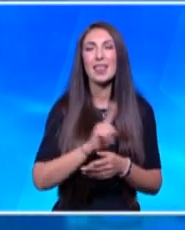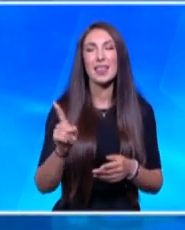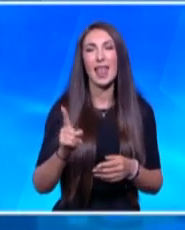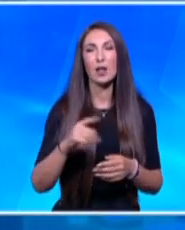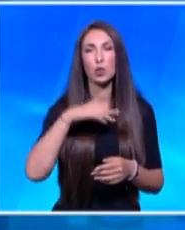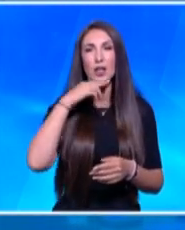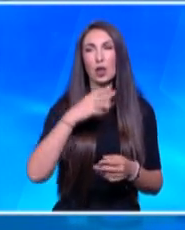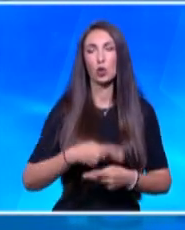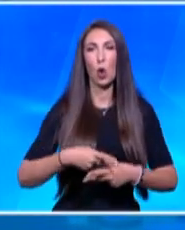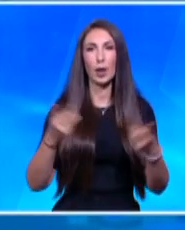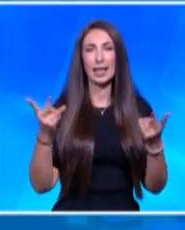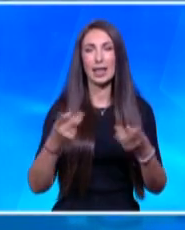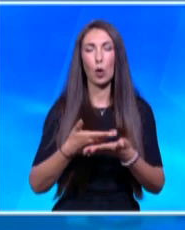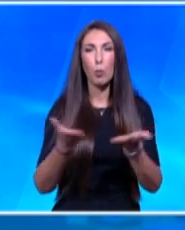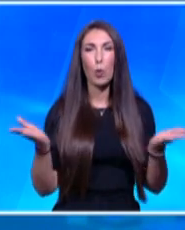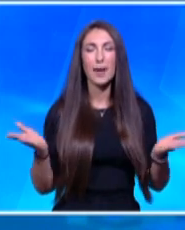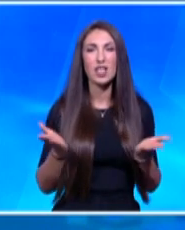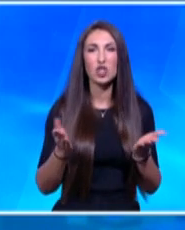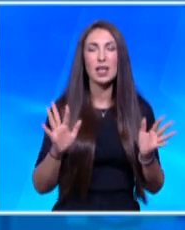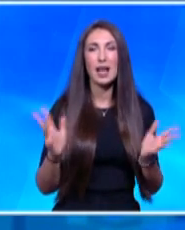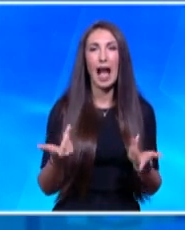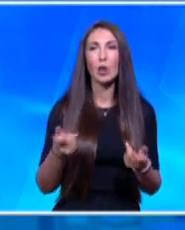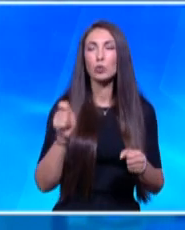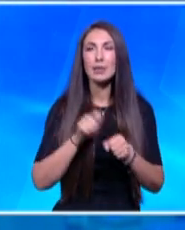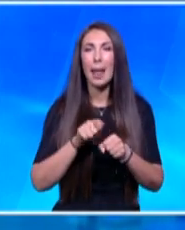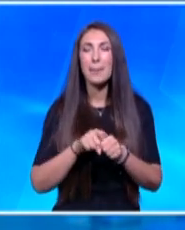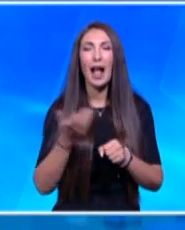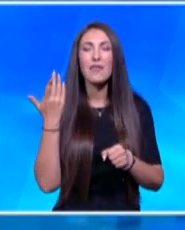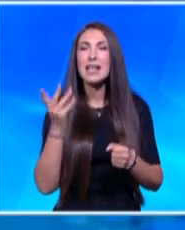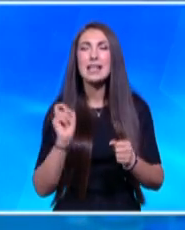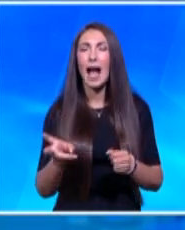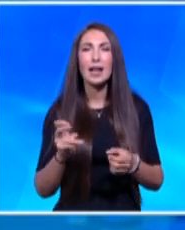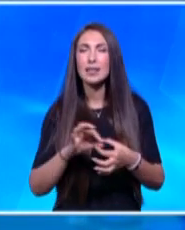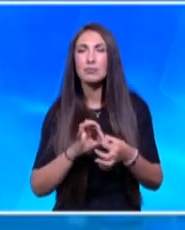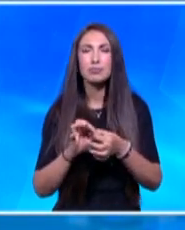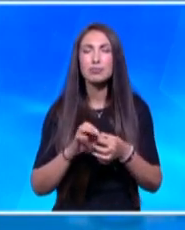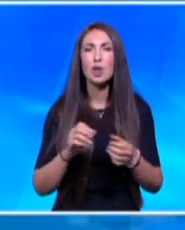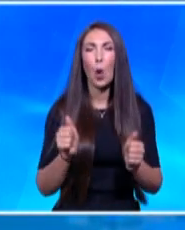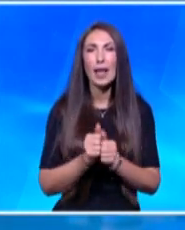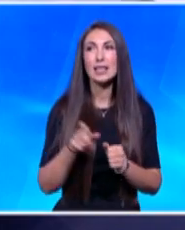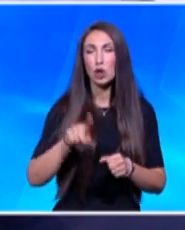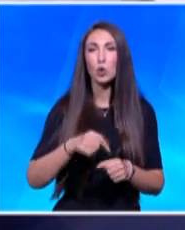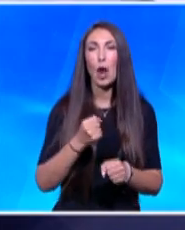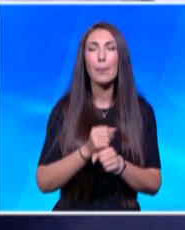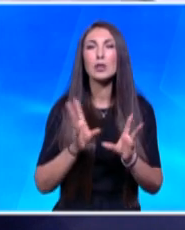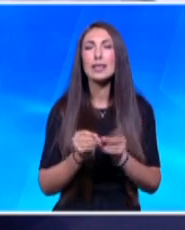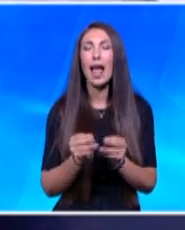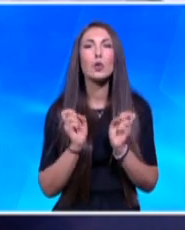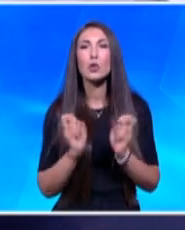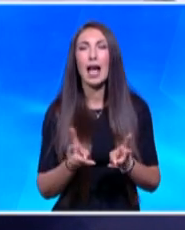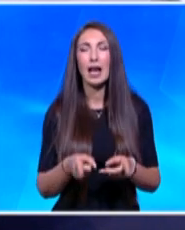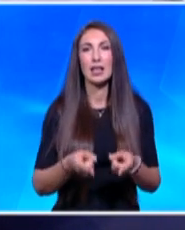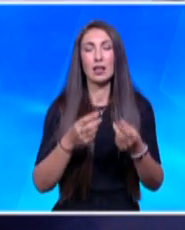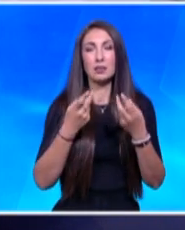достатъчно публични, както като сглобяване на коалицията, така и сега като функциониране. Добре. В този смисъл излизат едни